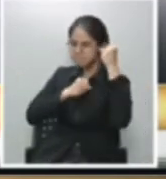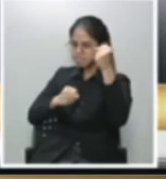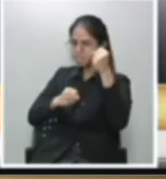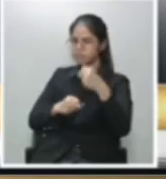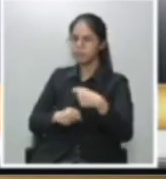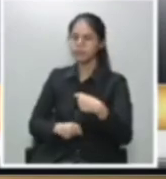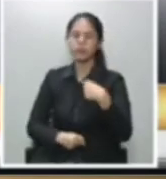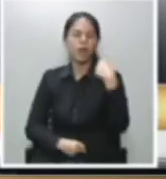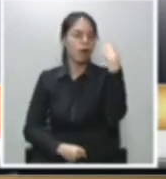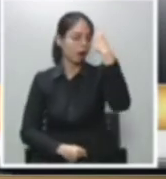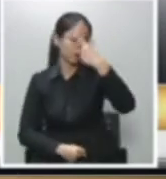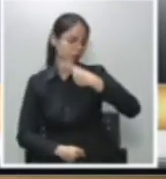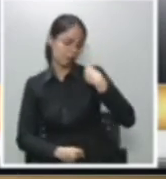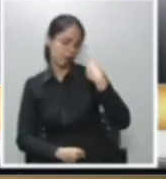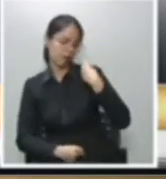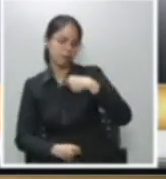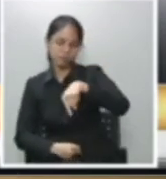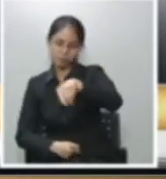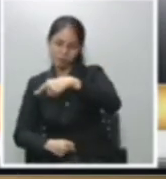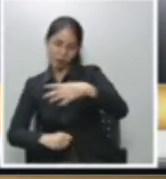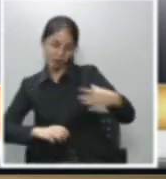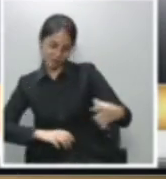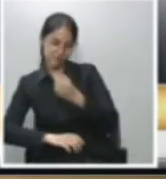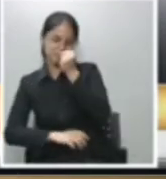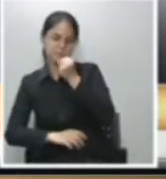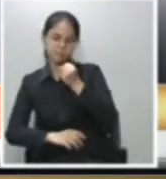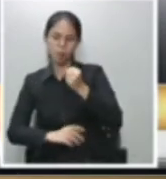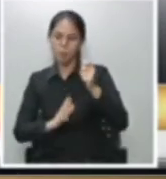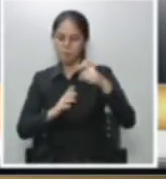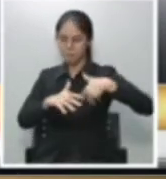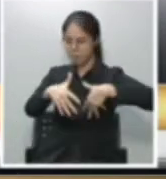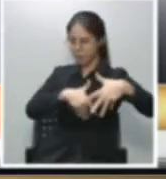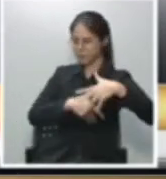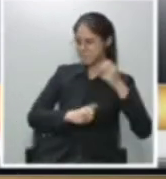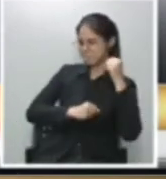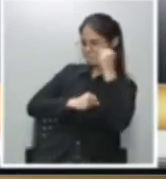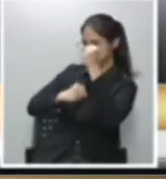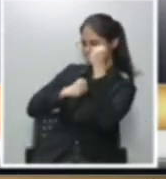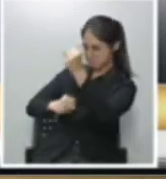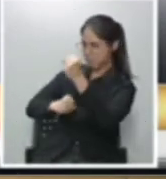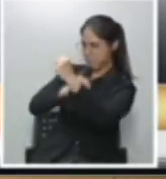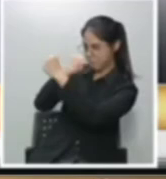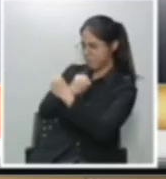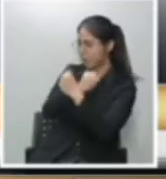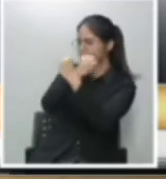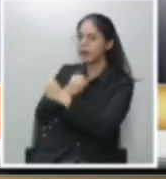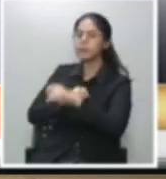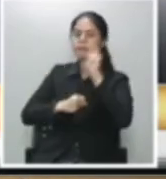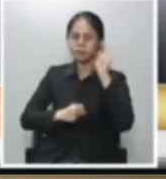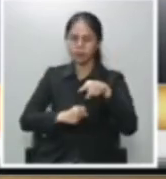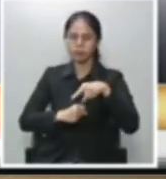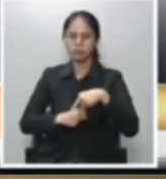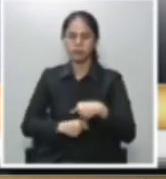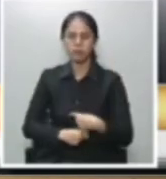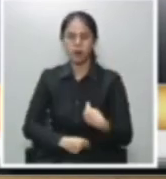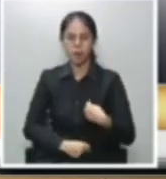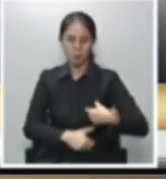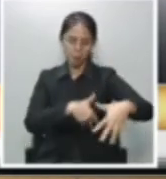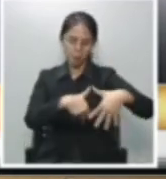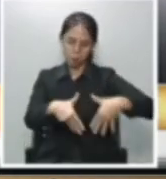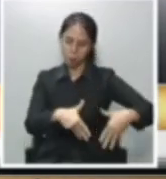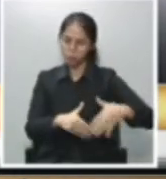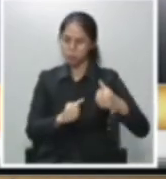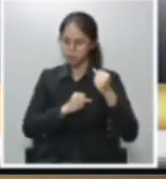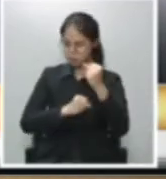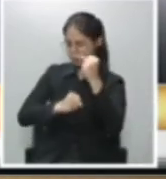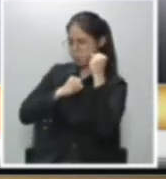นาจต้องถูกกระบวนการประชาชนพิทักษ์รักษากฎอำนาจนั้นแล้วประชาชนที่ลุกขึ้นมาต่อ